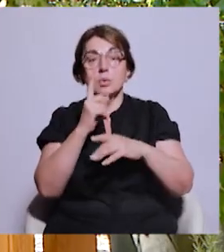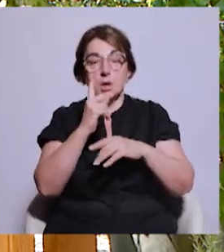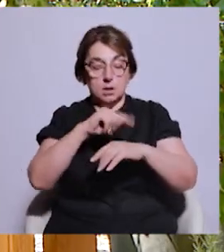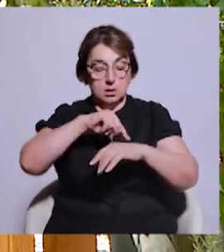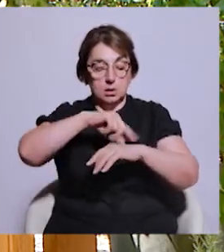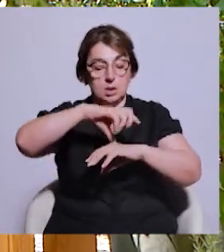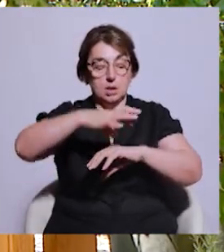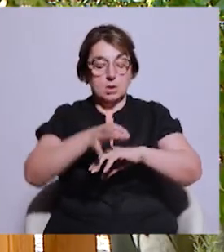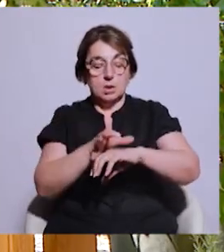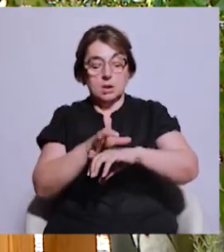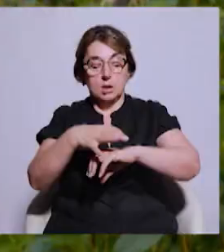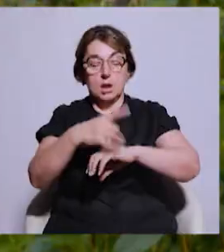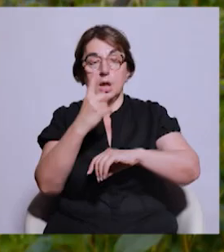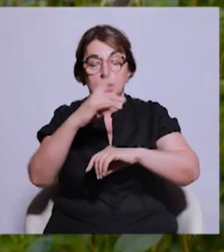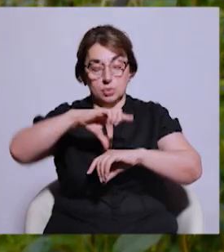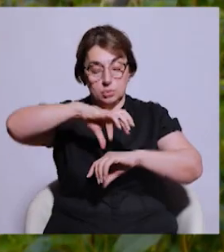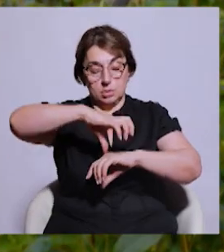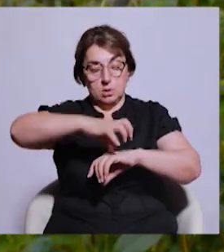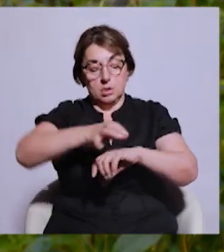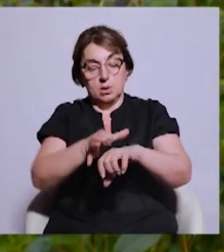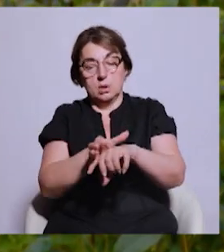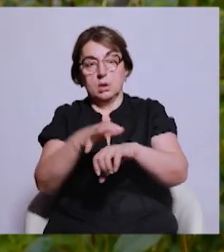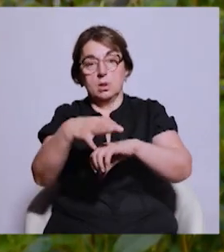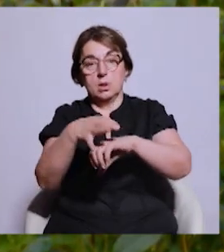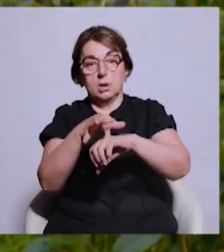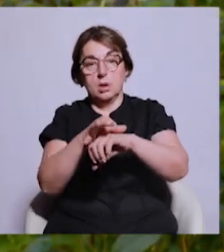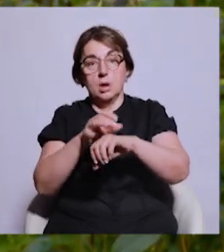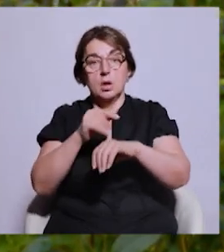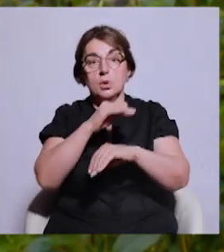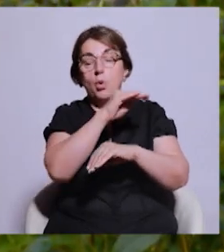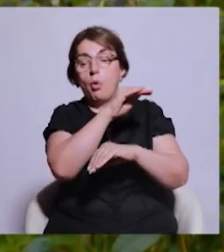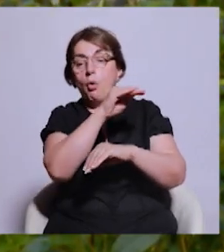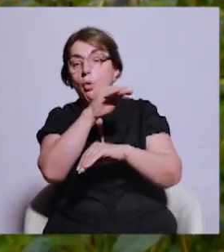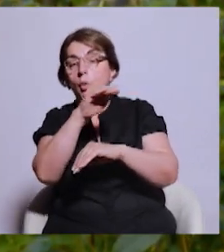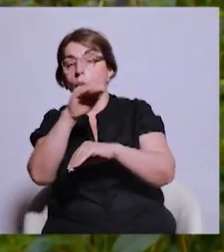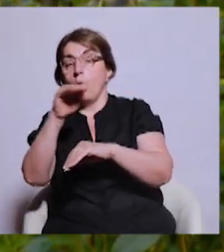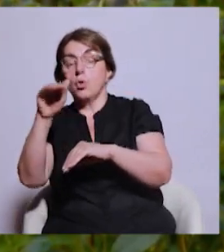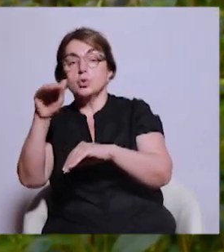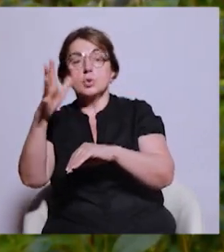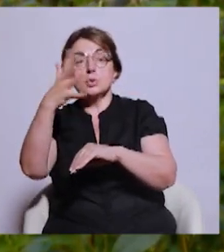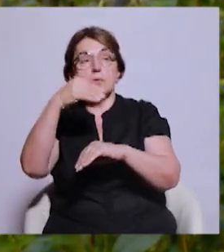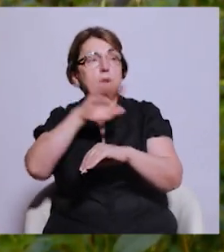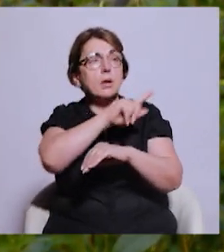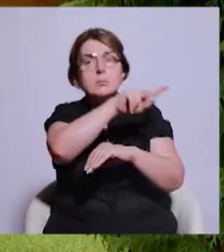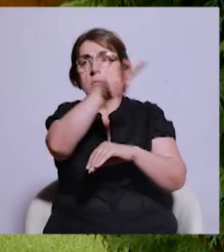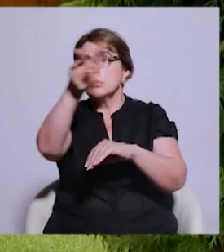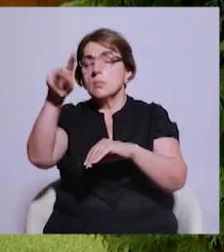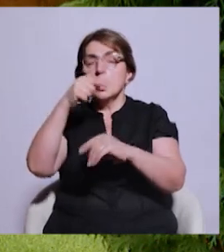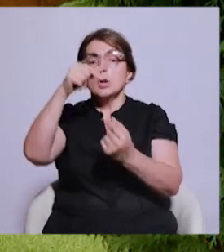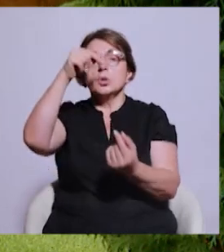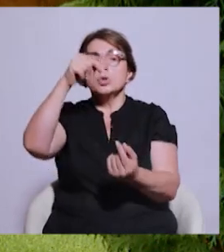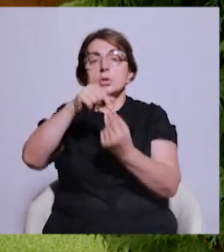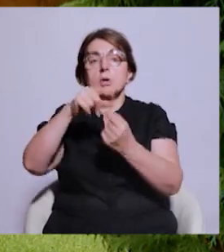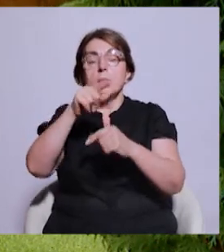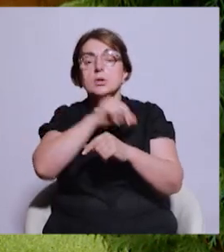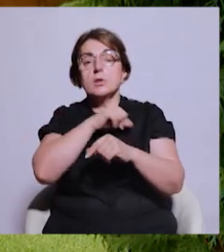თუ ერთ წრეს, ანუ შემოვაბრუნებთ, ერთ სულ წრეს მოვაბრუნებინებთ მას, ის ჰორიზონტის ყველა მხარეს დაინახავს,